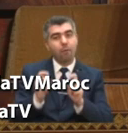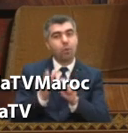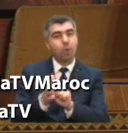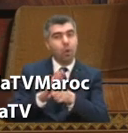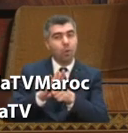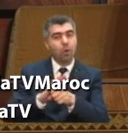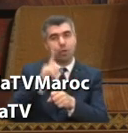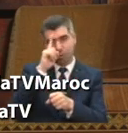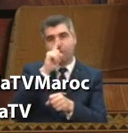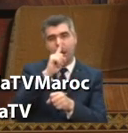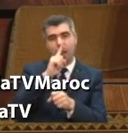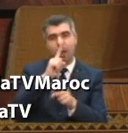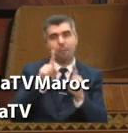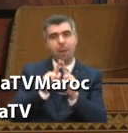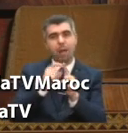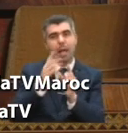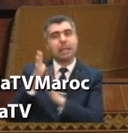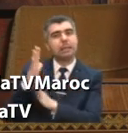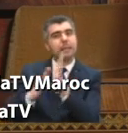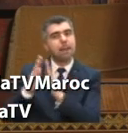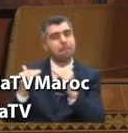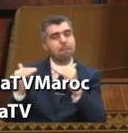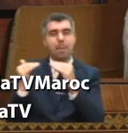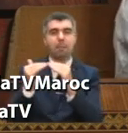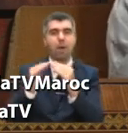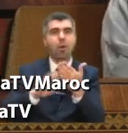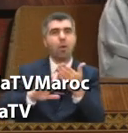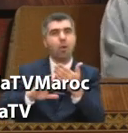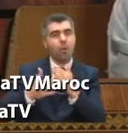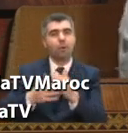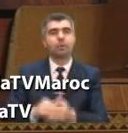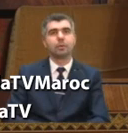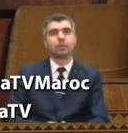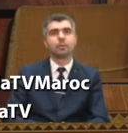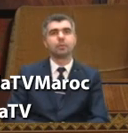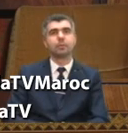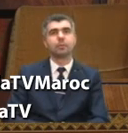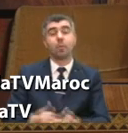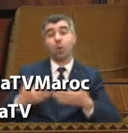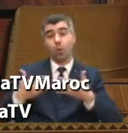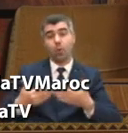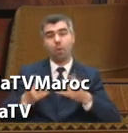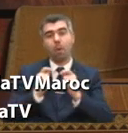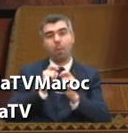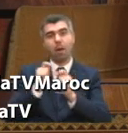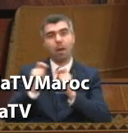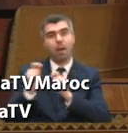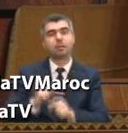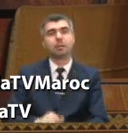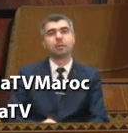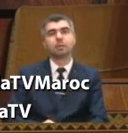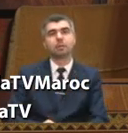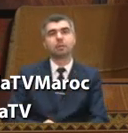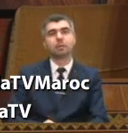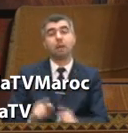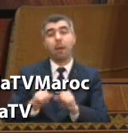على خير وأن بلادنا ترجع كيف ما كانت، وتنتمنى الإنسانية على أن تنتصر على هذا الوباء. اليوم احنا تناقشوا